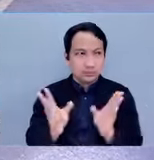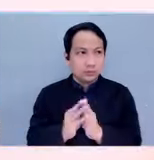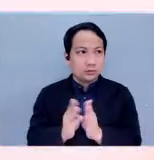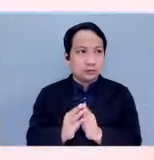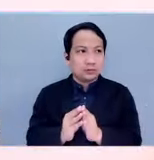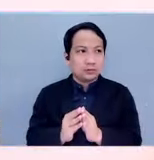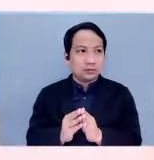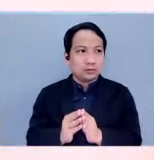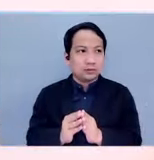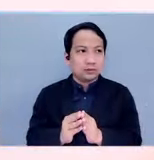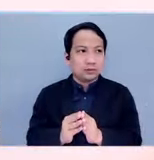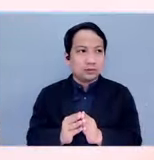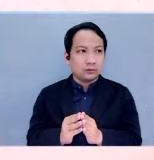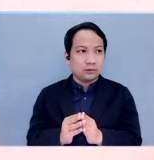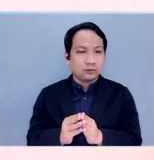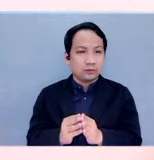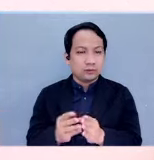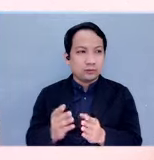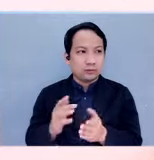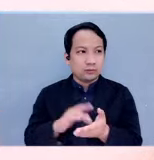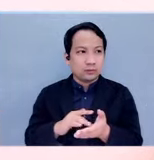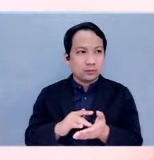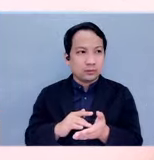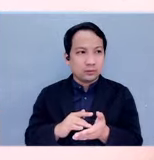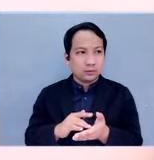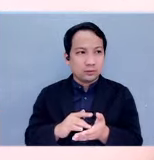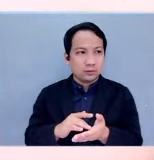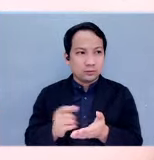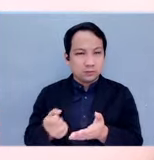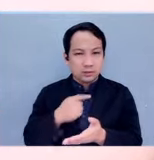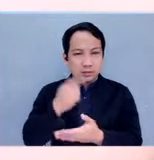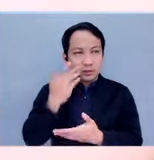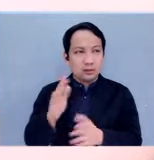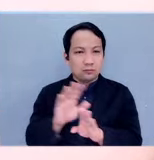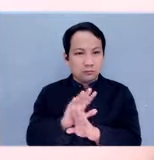restaurants, yes. Para sa mga gamot, etc. So I guess huwag kayong matakot